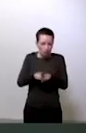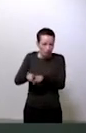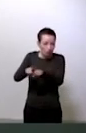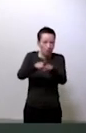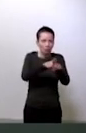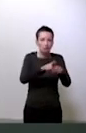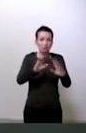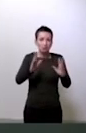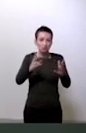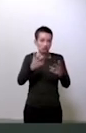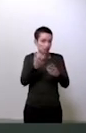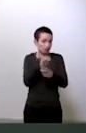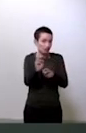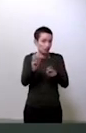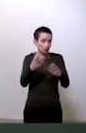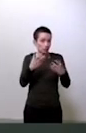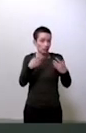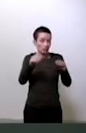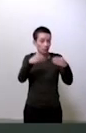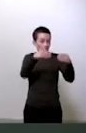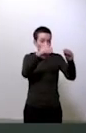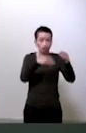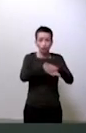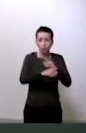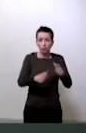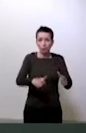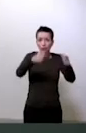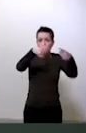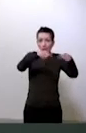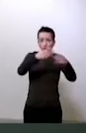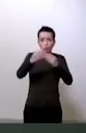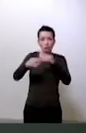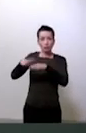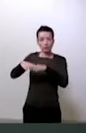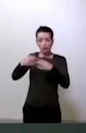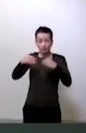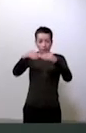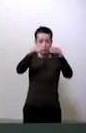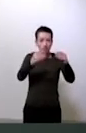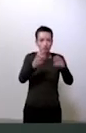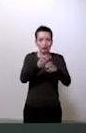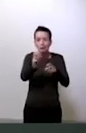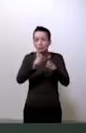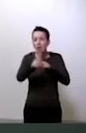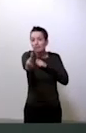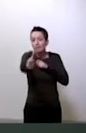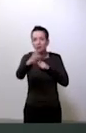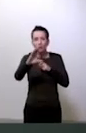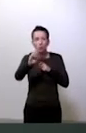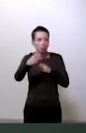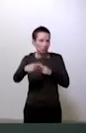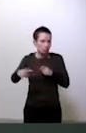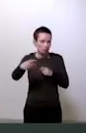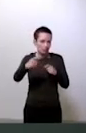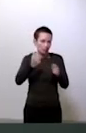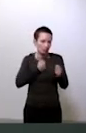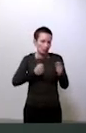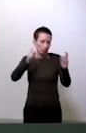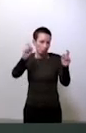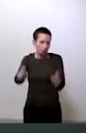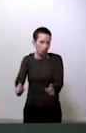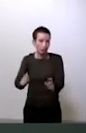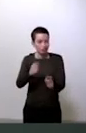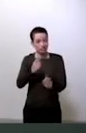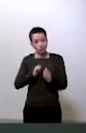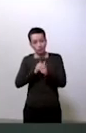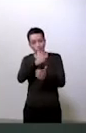vente de nombreux logements au sein des mêmes résidences ou quartiers, risque à terme d'apparition de copropriétés dégradées. Cette absence de suivi ne